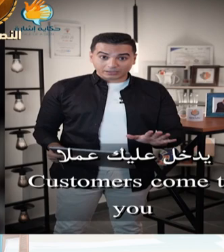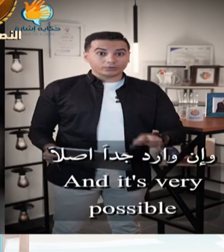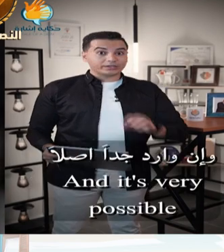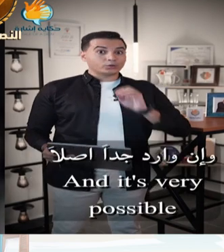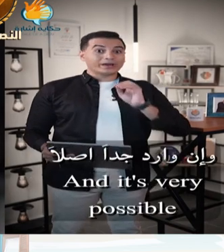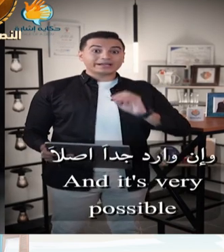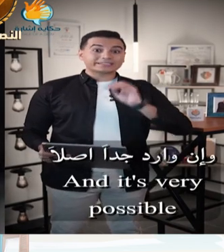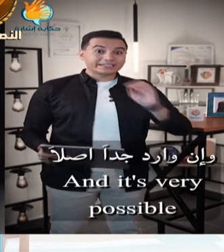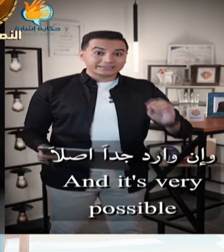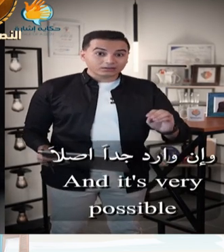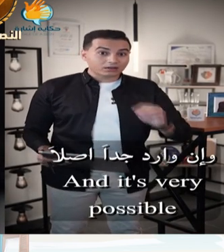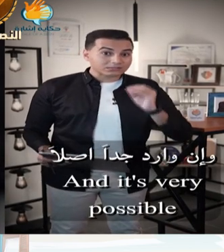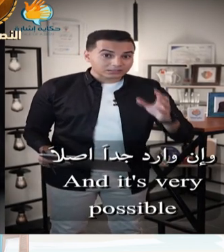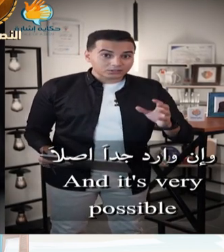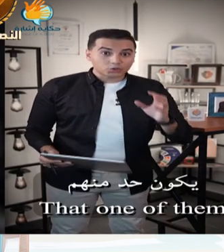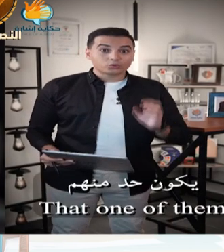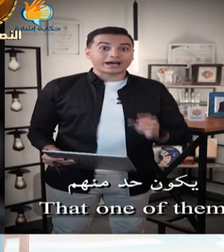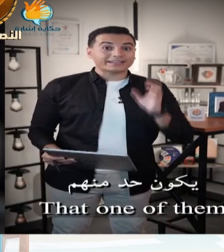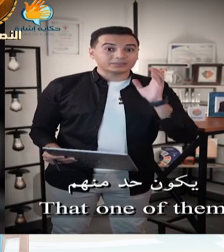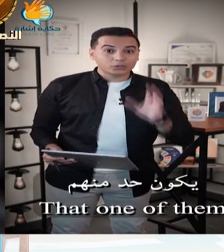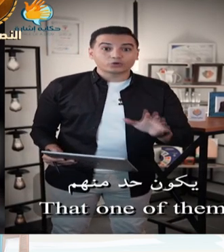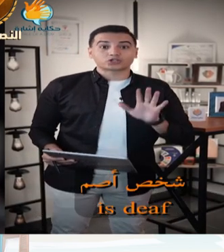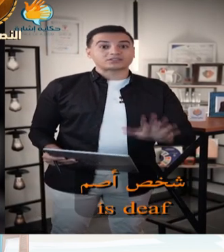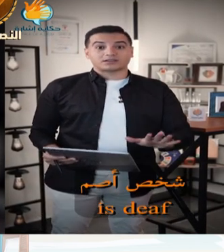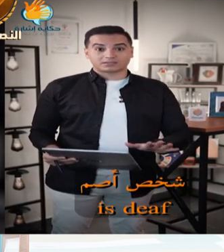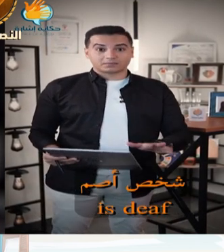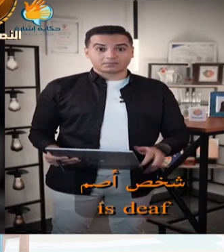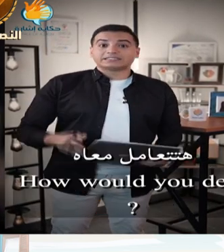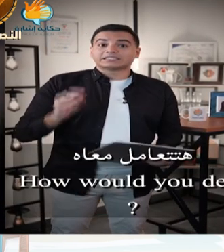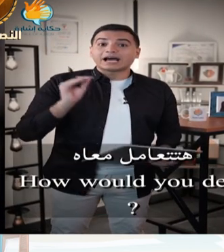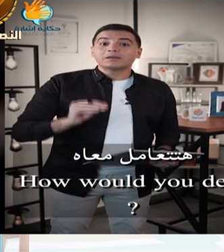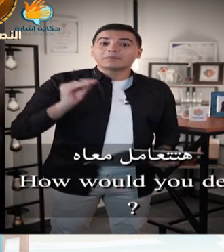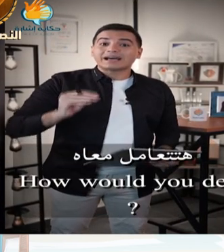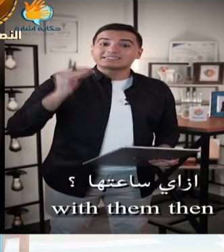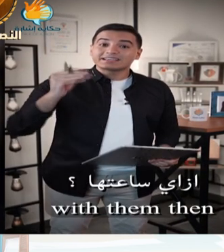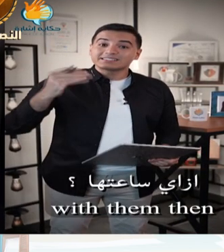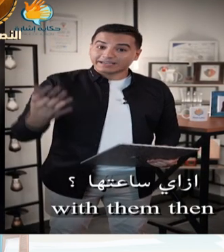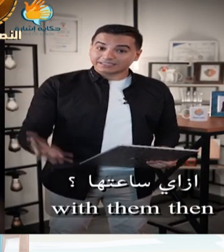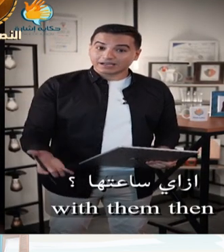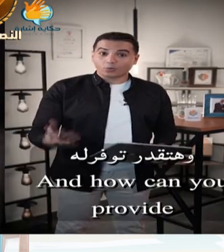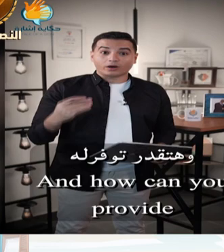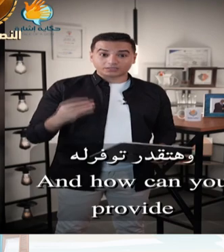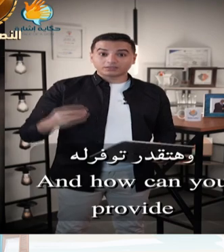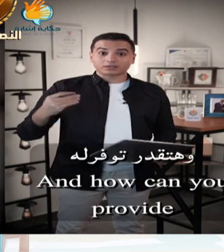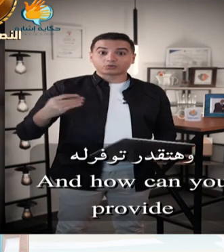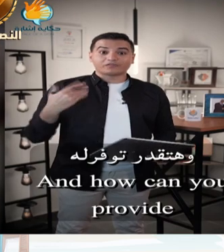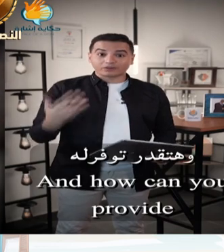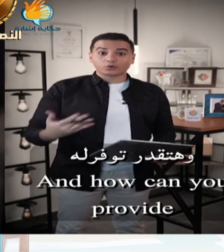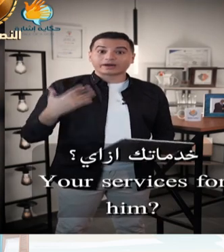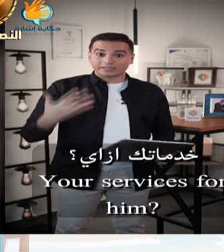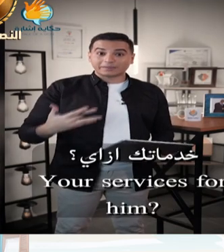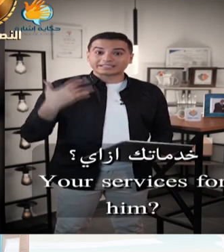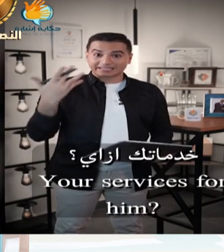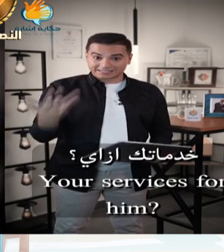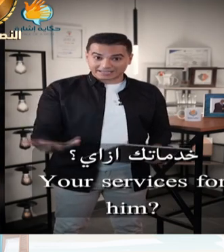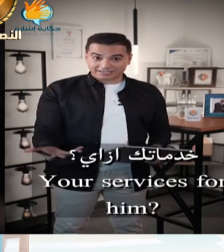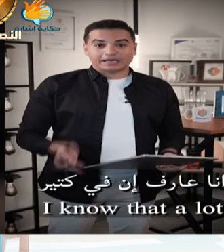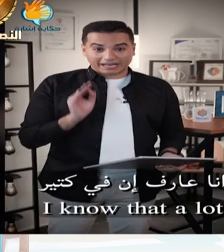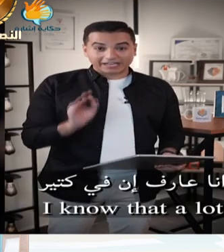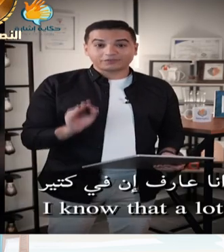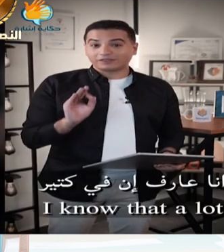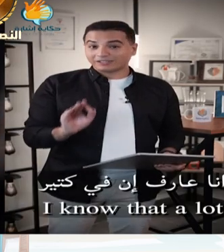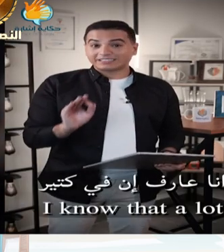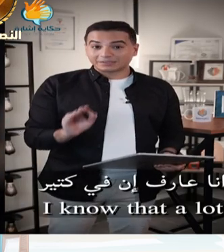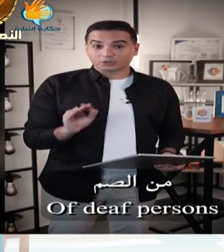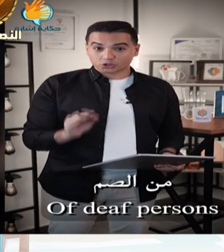انا مش محتاج من استاذ احمد مثلا يكون عنده خلفيه ملمه عن لغه الاشاره ولكن على الاقل يبقى قادر يقول اسمه جومانا تبقى قادره